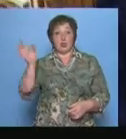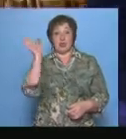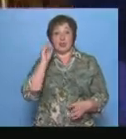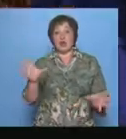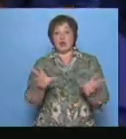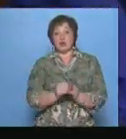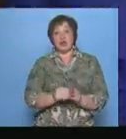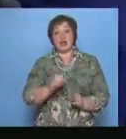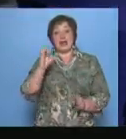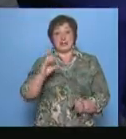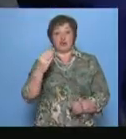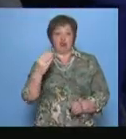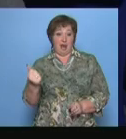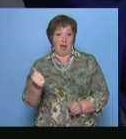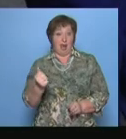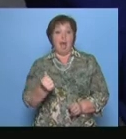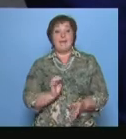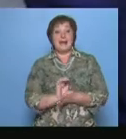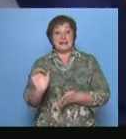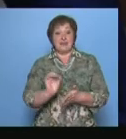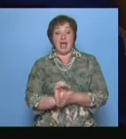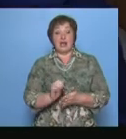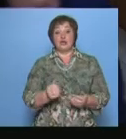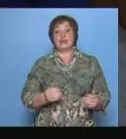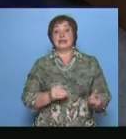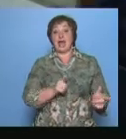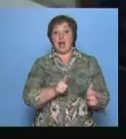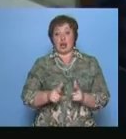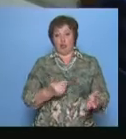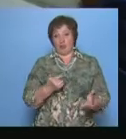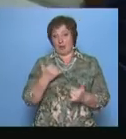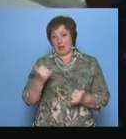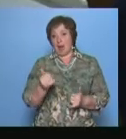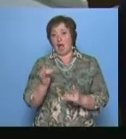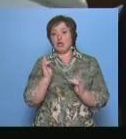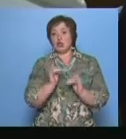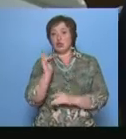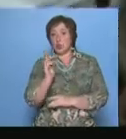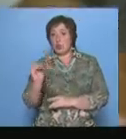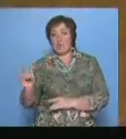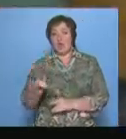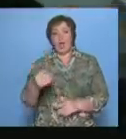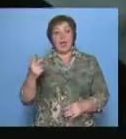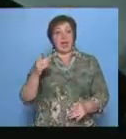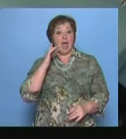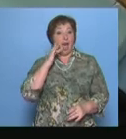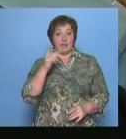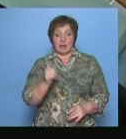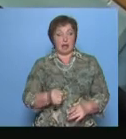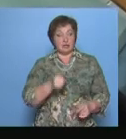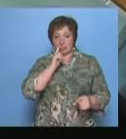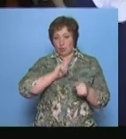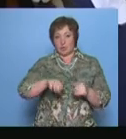даже с Соединенными Штатами. Поставляют им заготовки для стульев. И американцы от можгинского шпона отказываться пока не думают. А